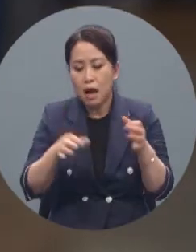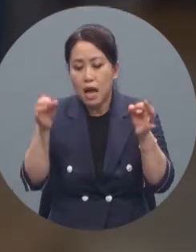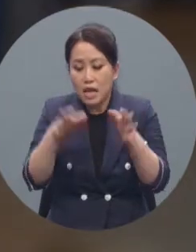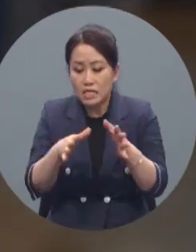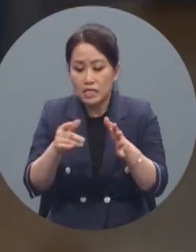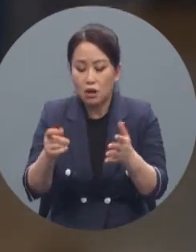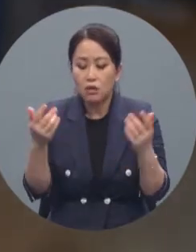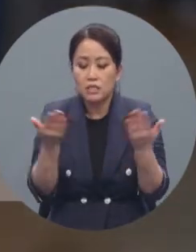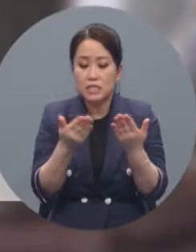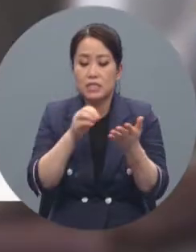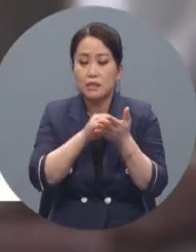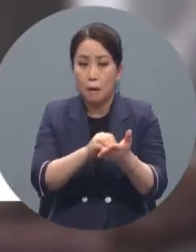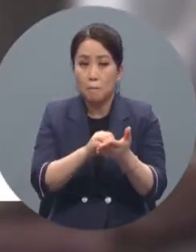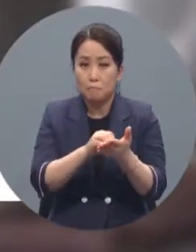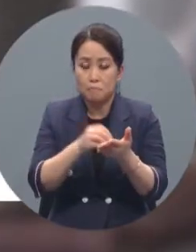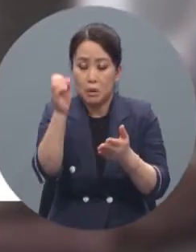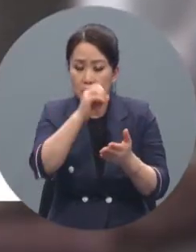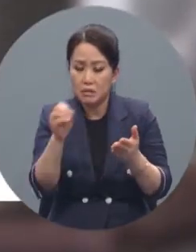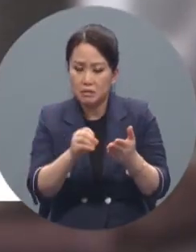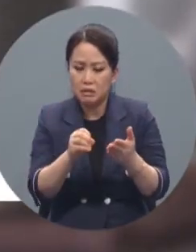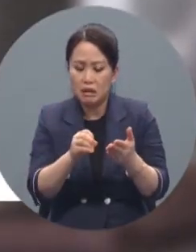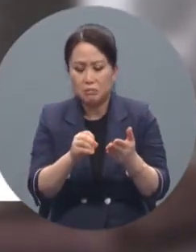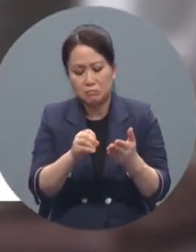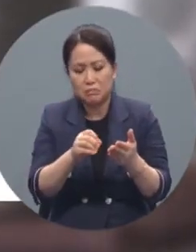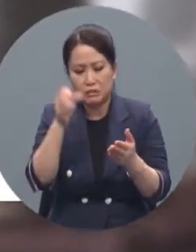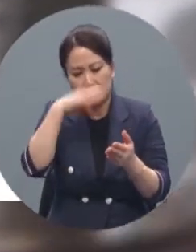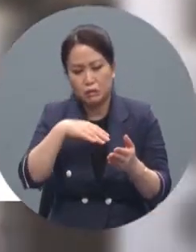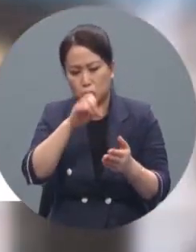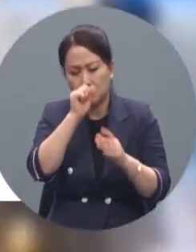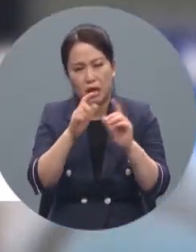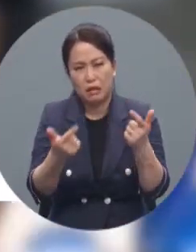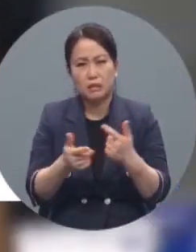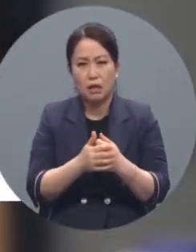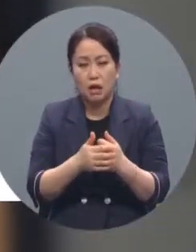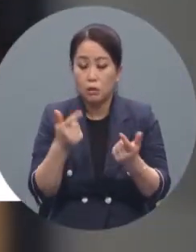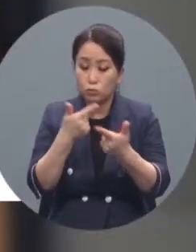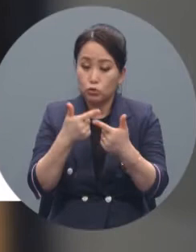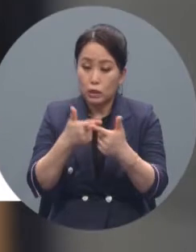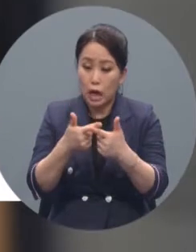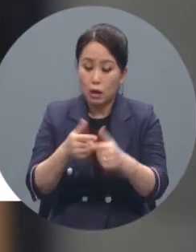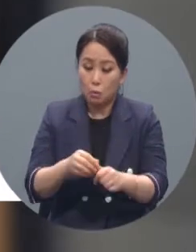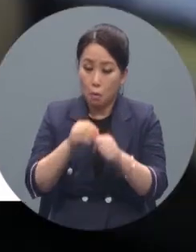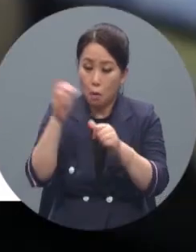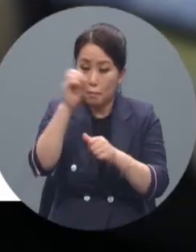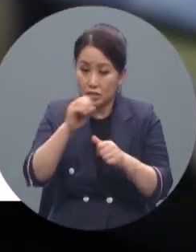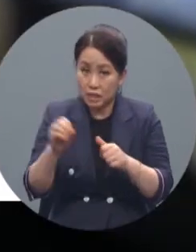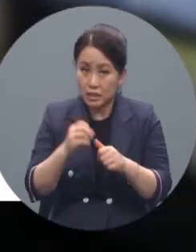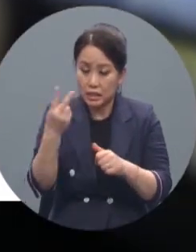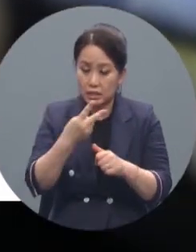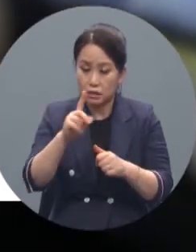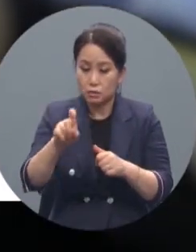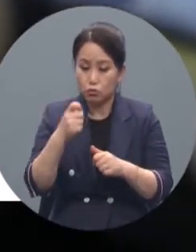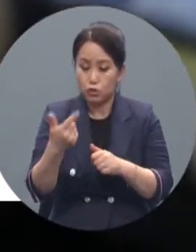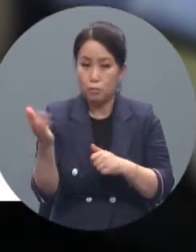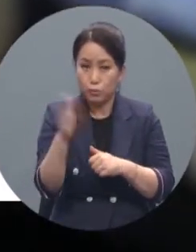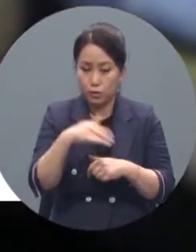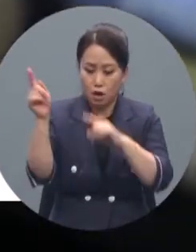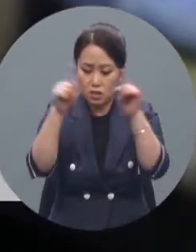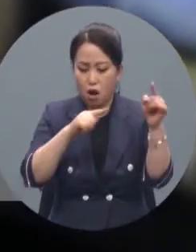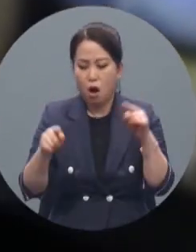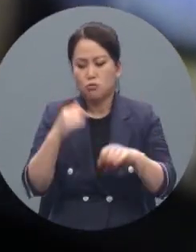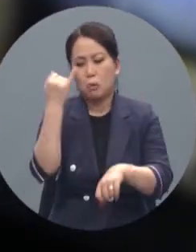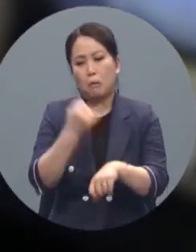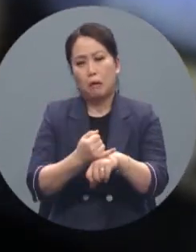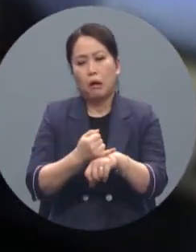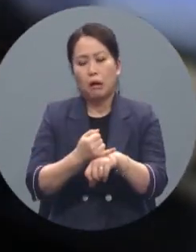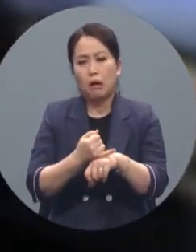취업률 증가가 그리 낙관적인 상황은 아닙니다. 부산의 고용률은 지난 2016년부터 해마다 전국 꼴찌를 기록하고